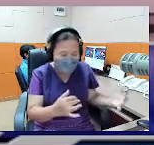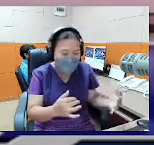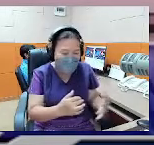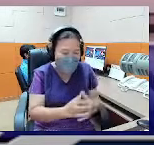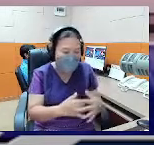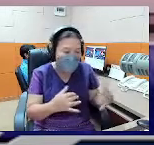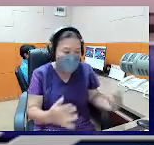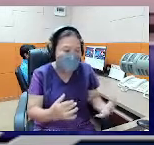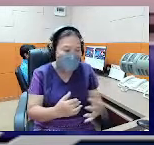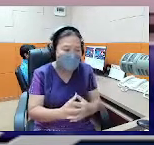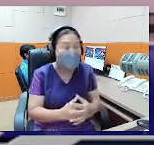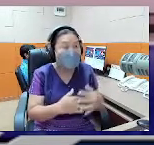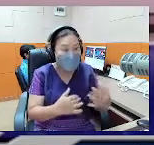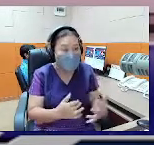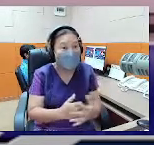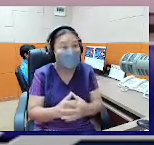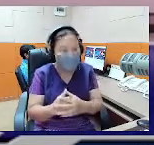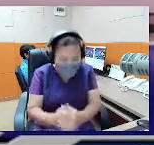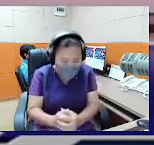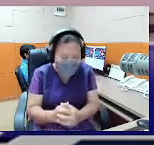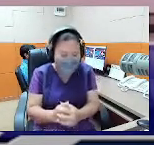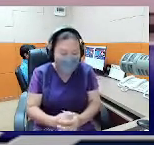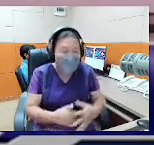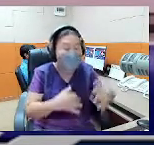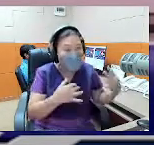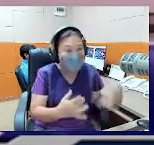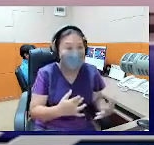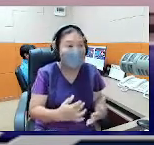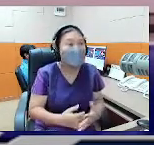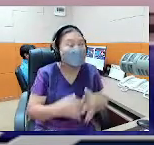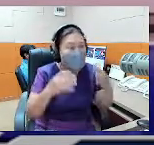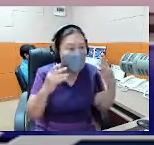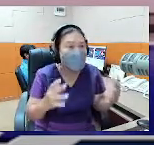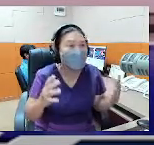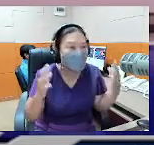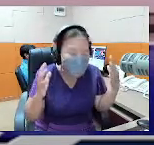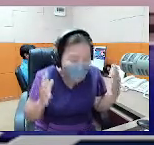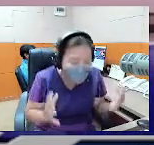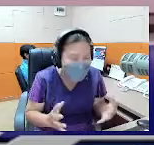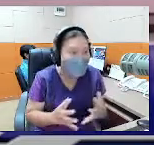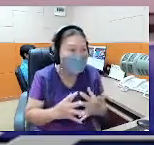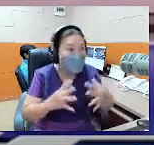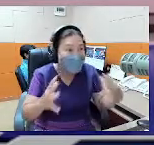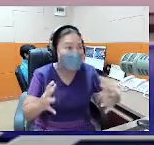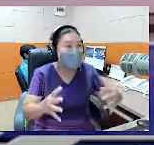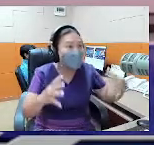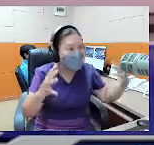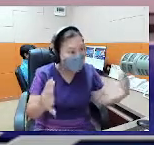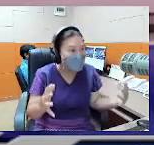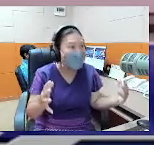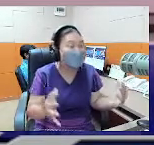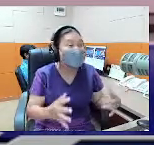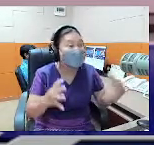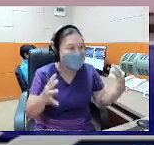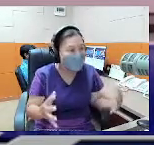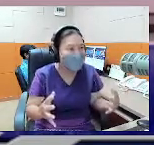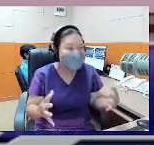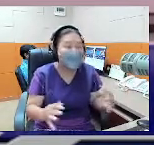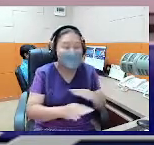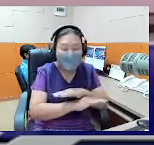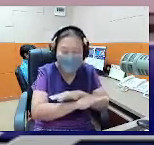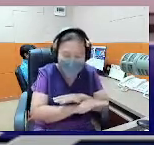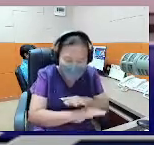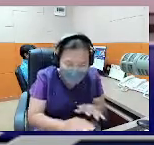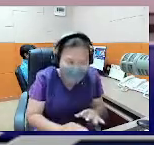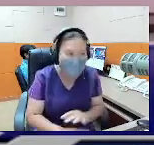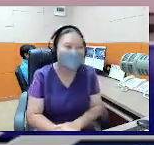เด็กๆนะคะที่สนใจที่จะเรียนในหลักสูตรนี้ได้รู้ก่อนว่าวันนี้ความต้องการตลาดแล้วก็ความต้องการอาหารฮาลาล